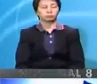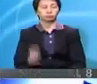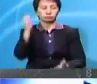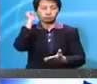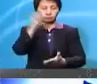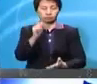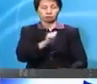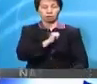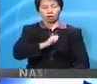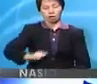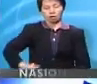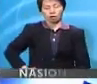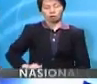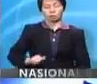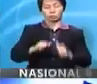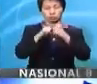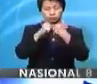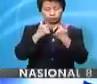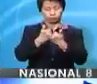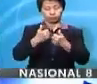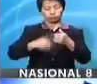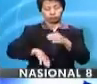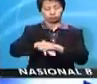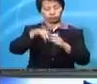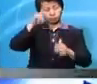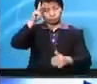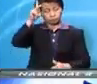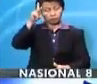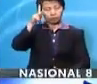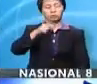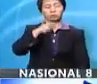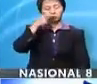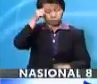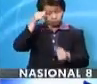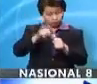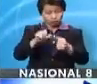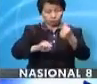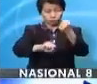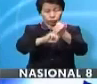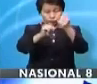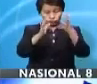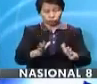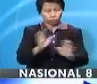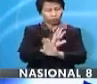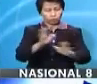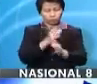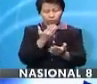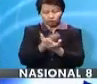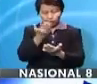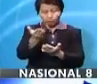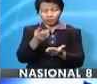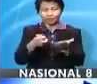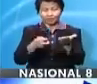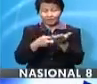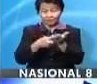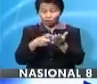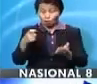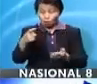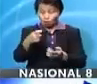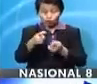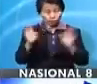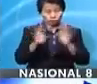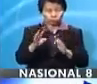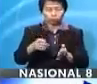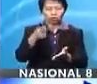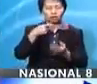Setiausaha Agung KAFAR, Dato' Ismail Matnom, menerusi satu kenyataan mengingatkan para penyokong agar tidak beli tiket dengan ulat-ulat tiket kerana ia dijual